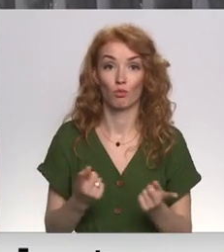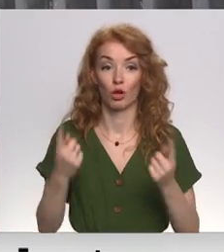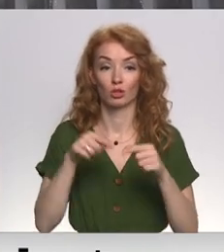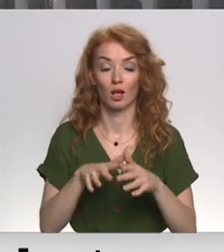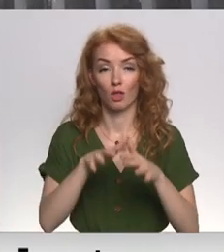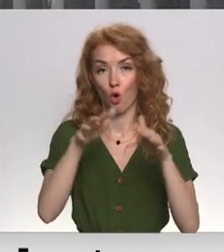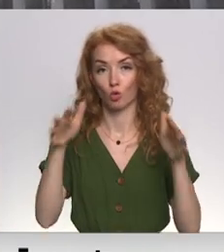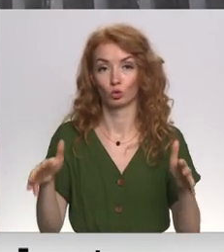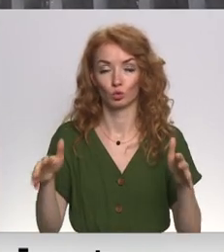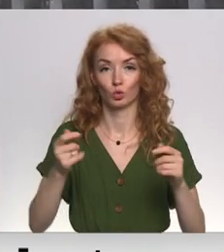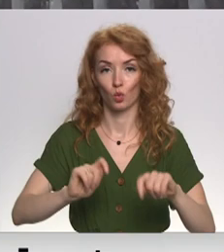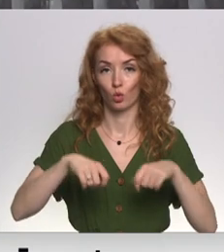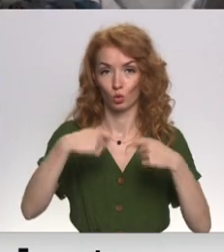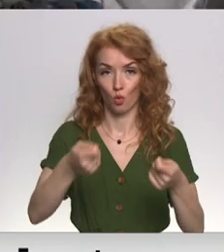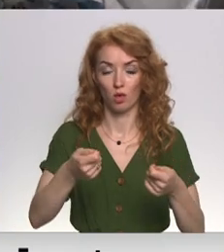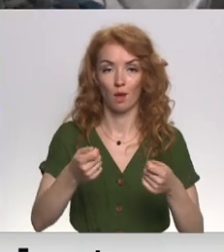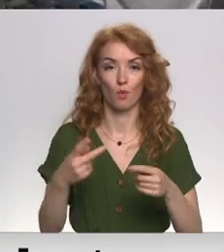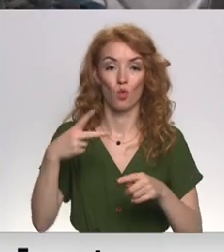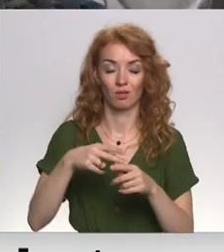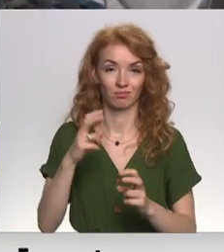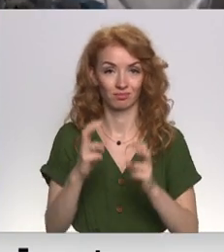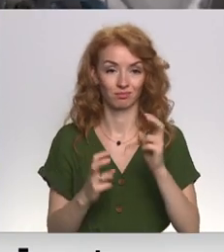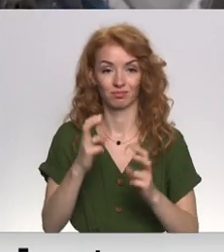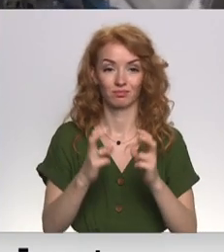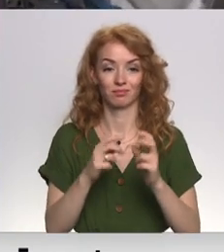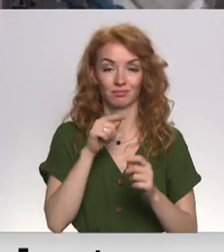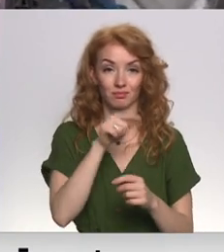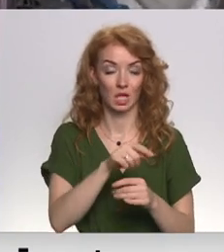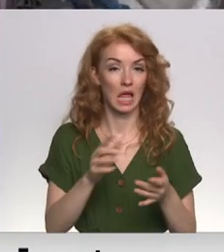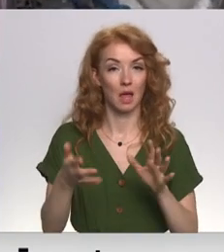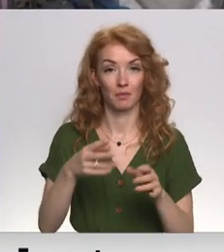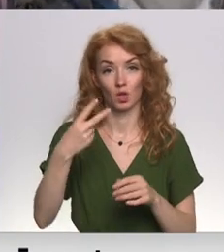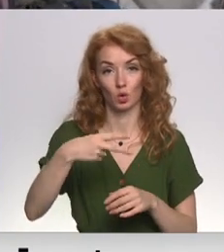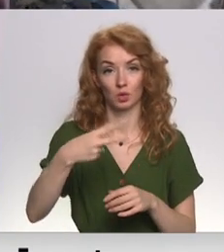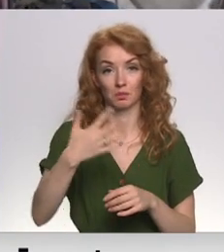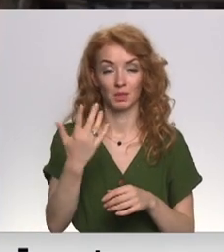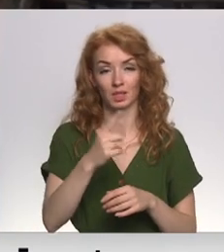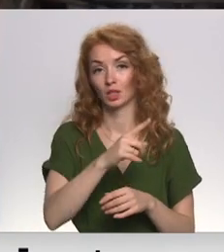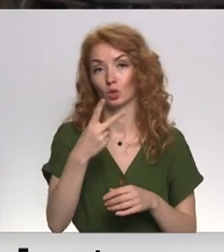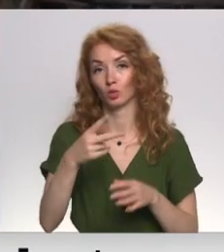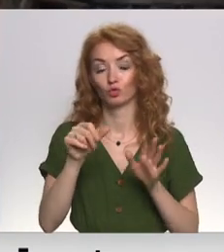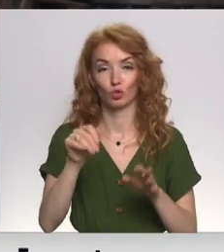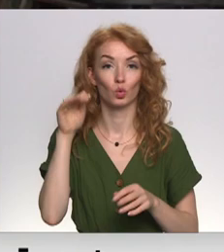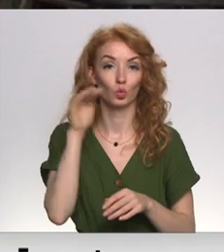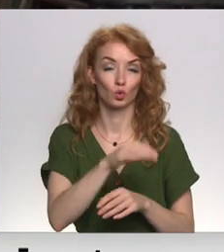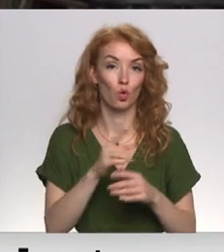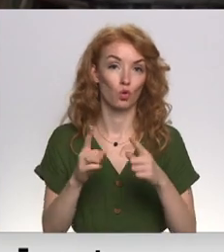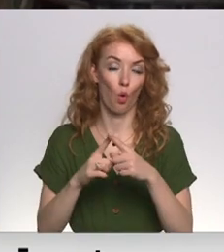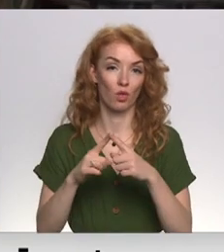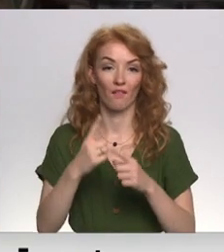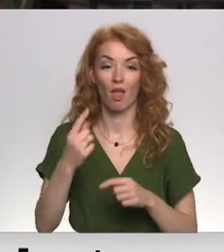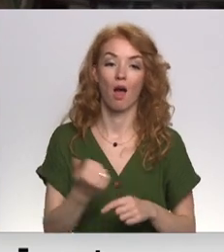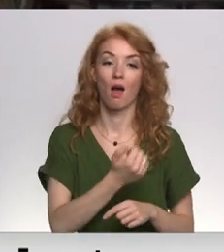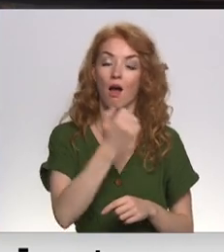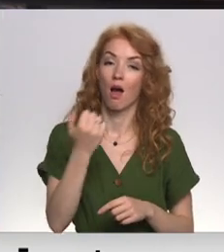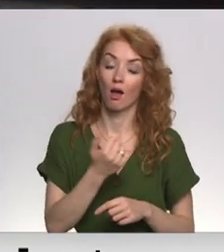mēs nododam atkritumu pārstrādes cehām, ir apmēram 25-26 tūkstoši tonnas gadā.